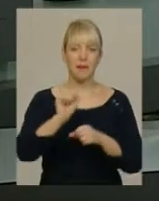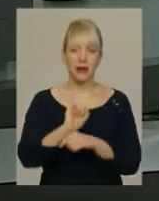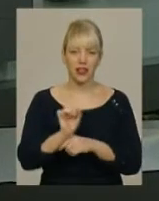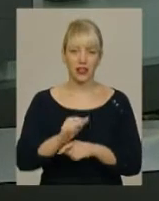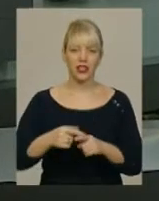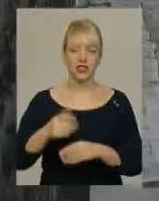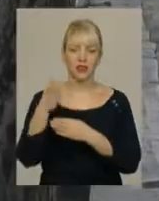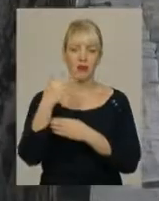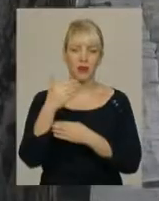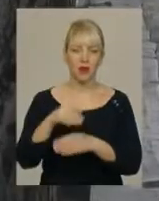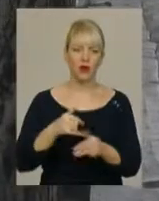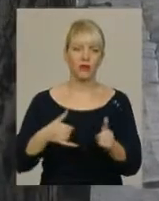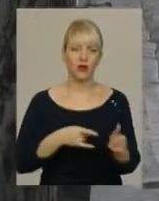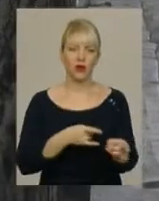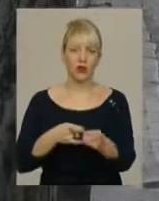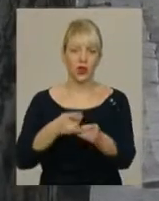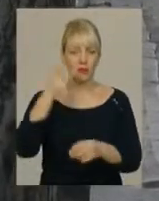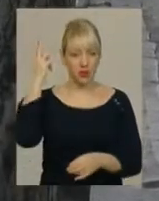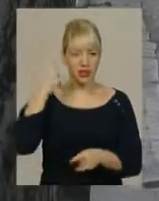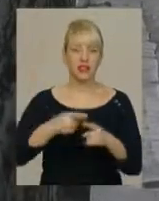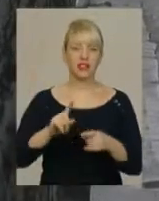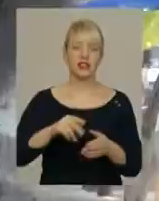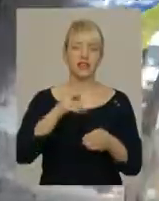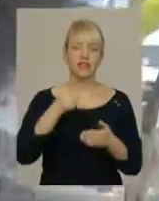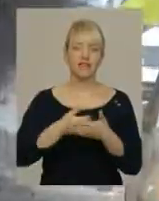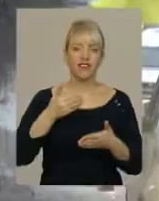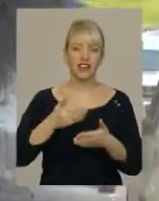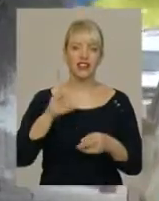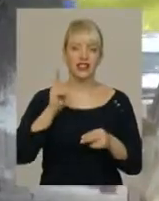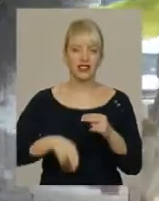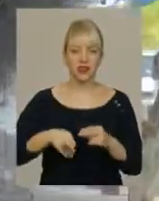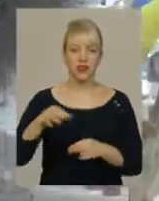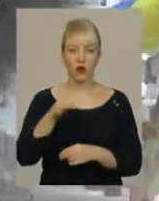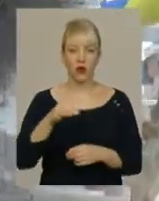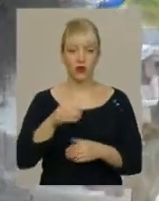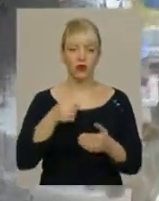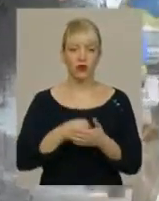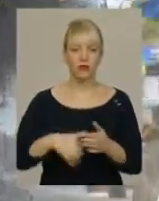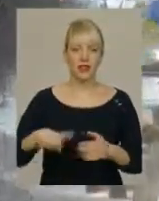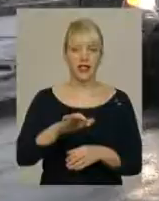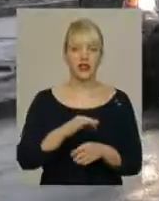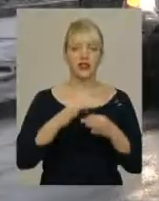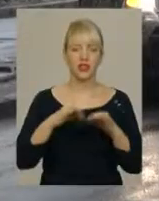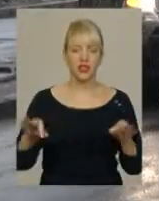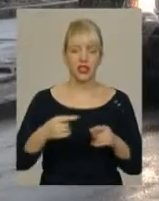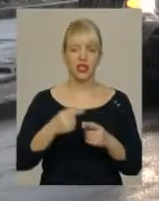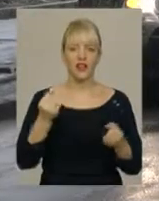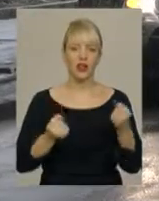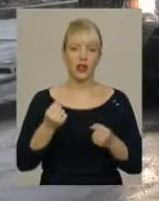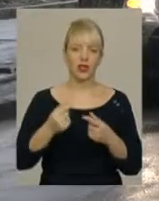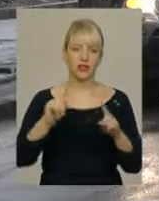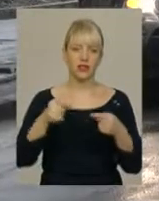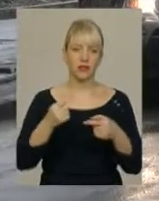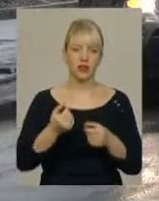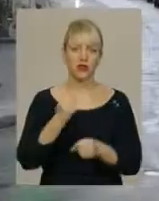проїхали Хмельницьким від кінцевої зупинки у мікрорайоні Озерна до Майдану Незалежності. Водії так званих євроблях вимагають у влади